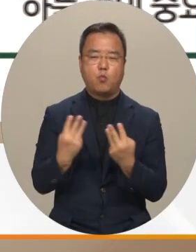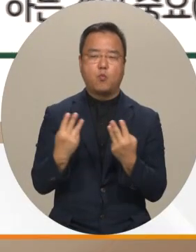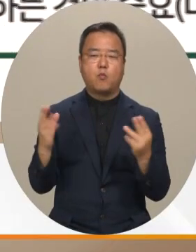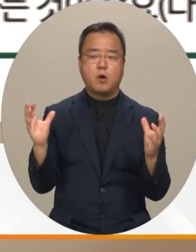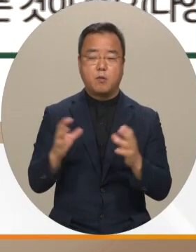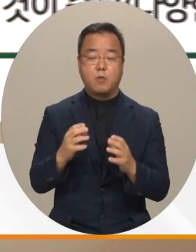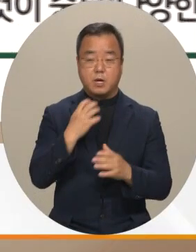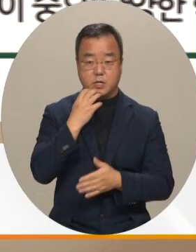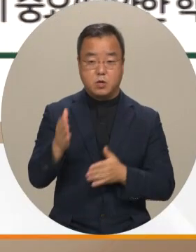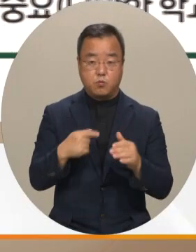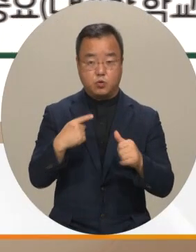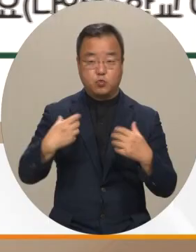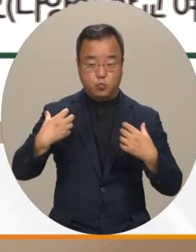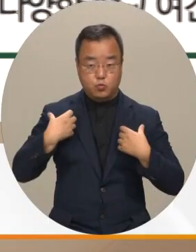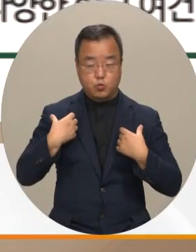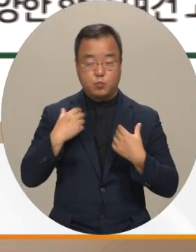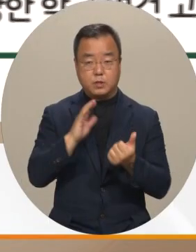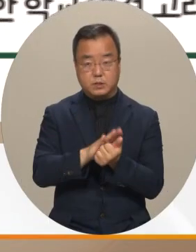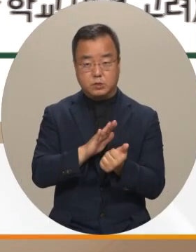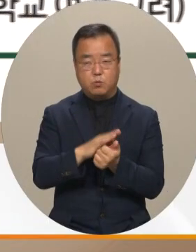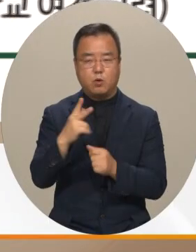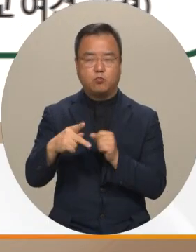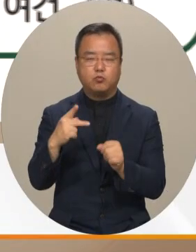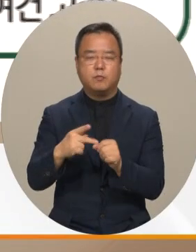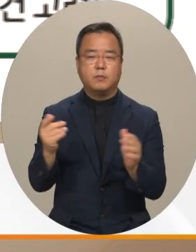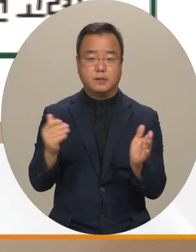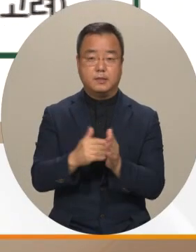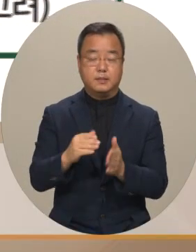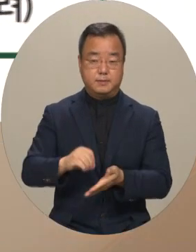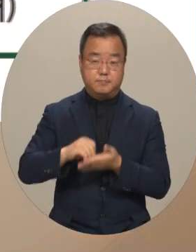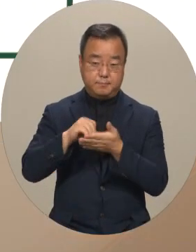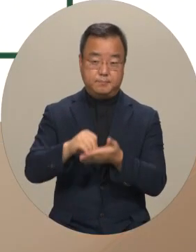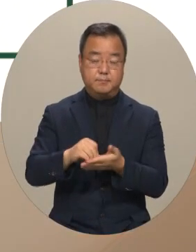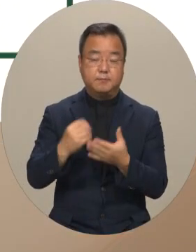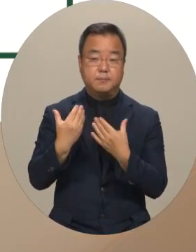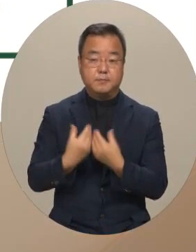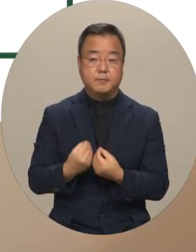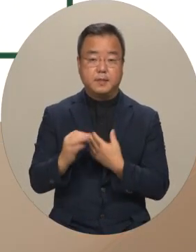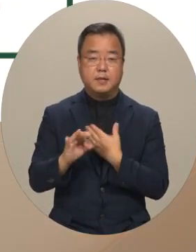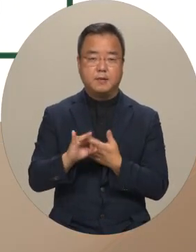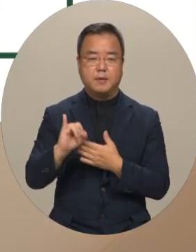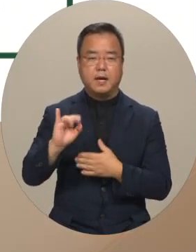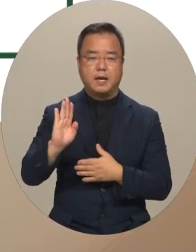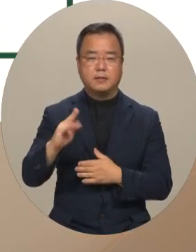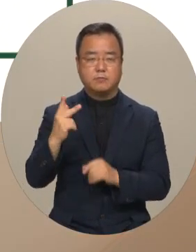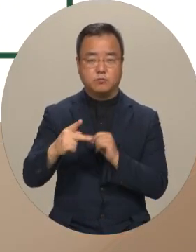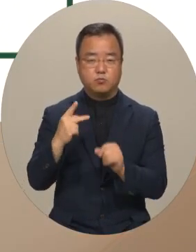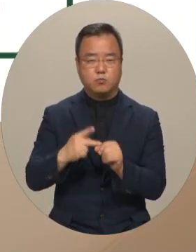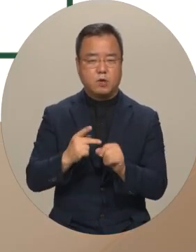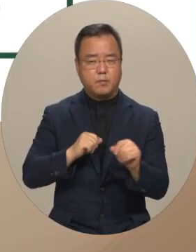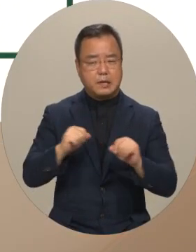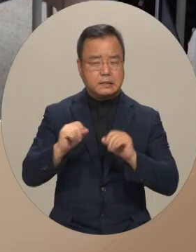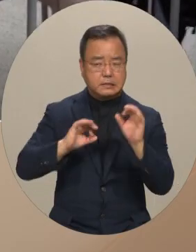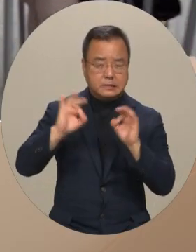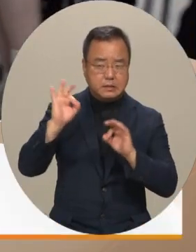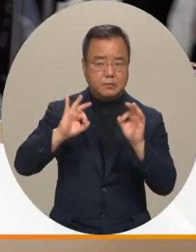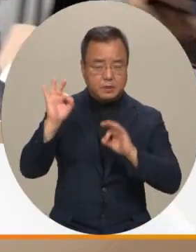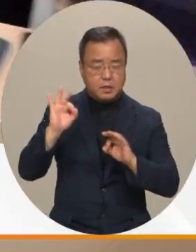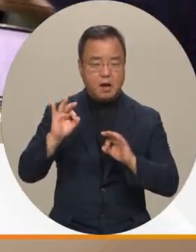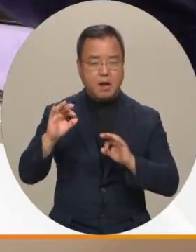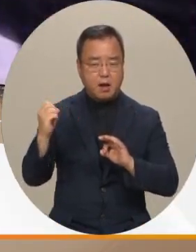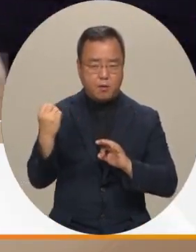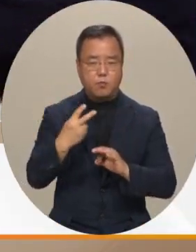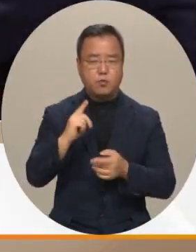교육청에서 운영하는 별도의 지원 프로그램에도 참여합니다 예를 들 면 IB 프로그램에 대한 시행 착오를 후보 학교끼리